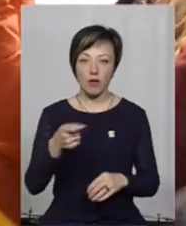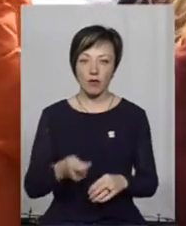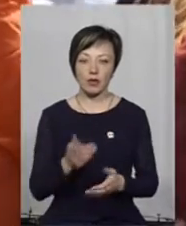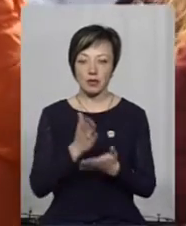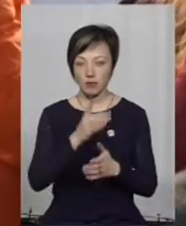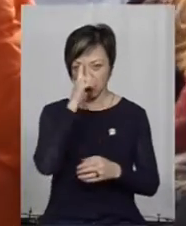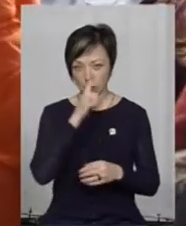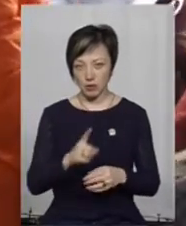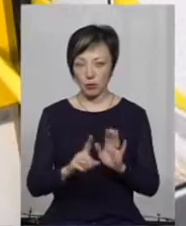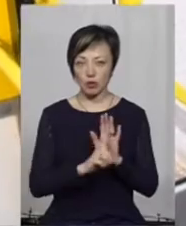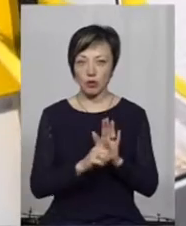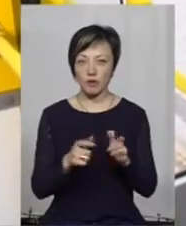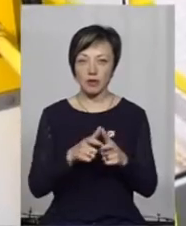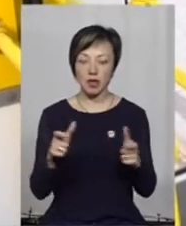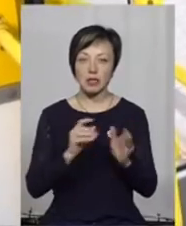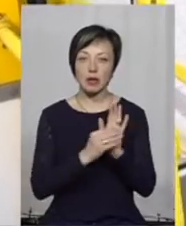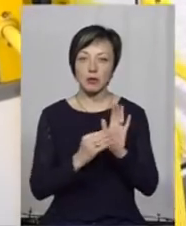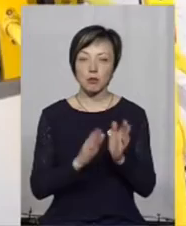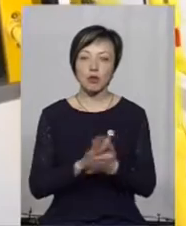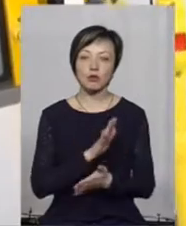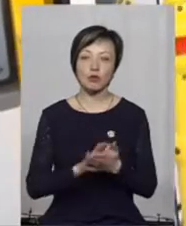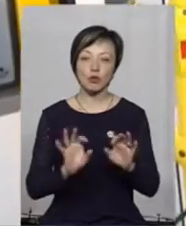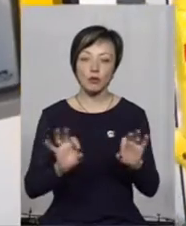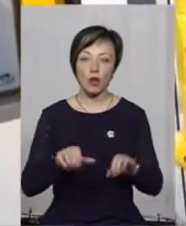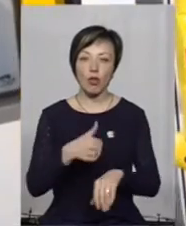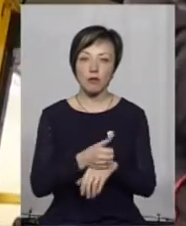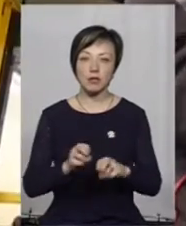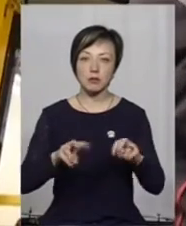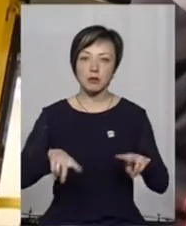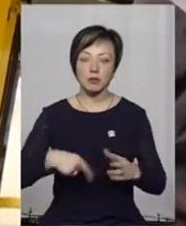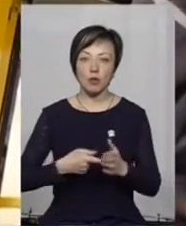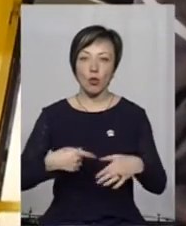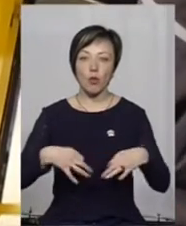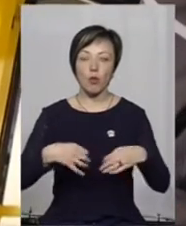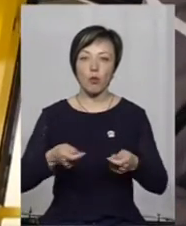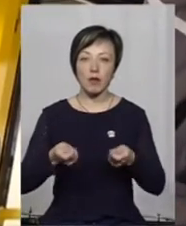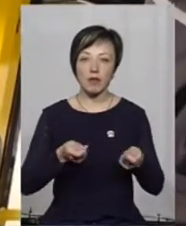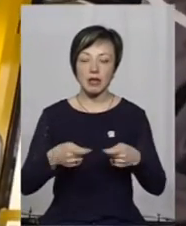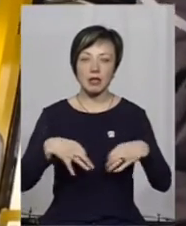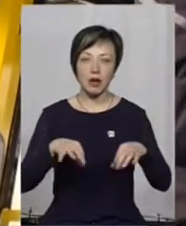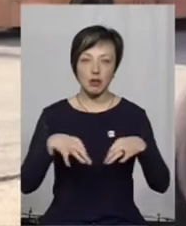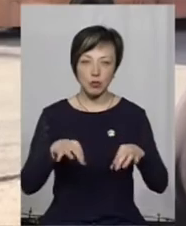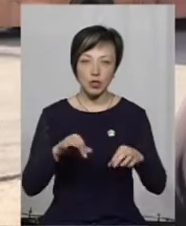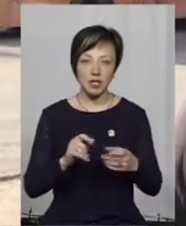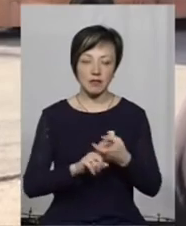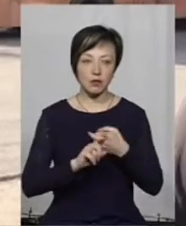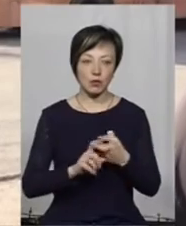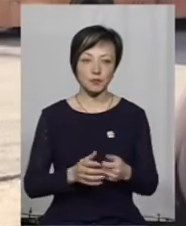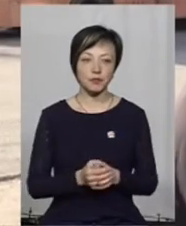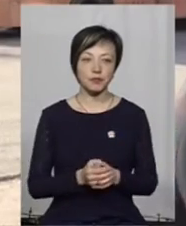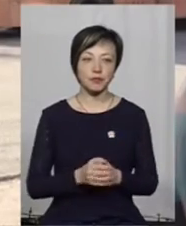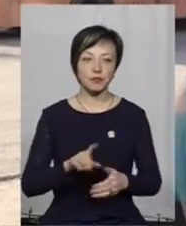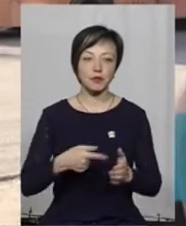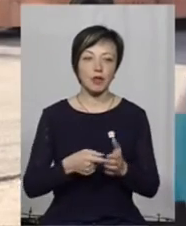місячного проїзного квитка з написом «безкоштовний», розповідає головний спеціаліст міського управління транспорту і зв'язку Олег Костенецький. Комунальне